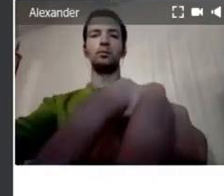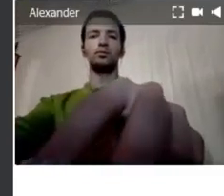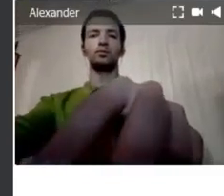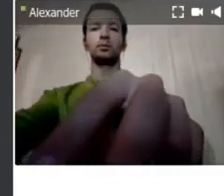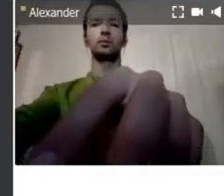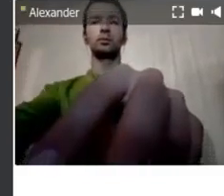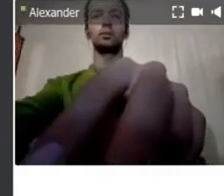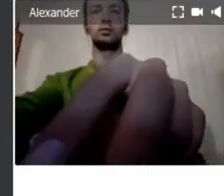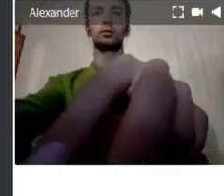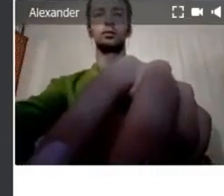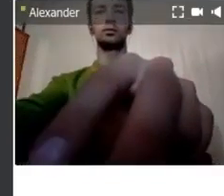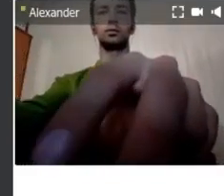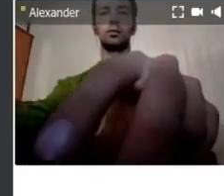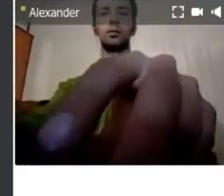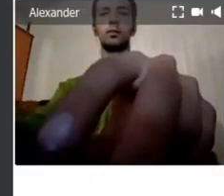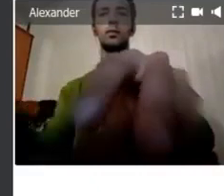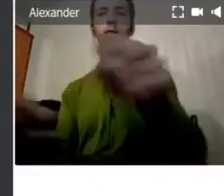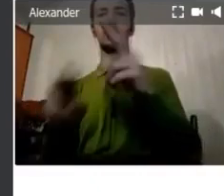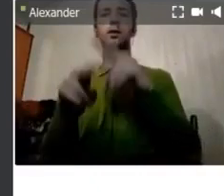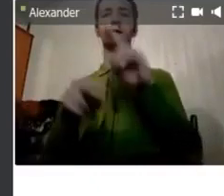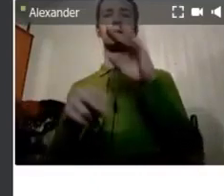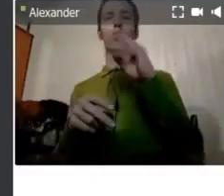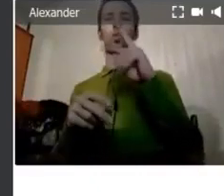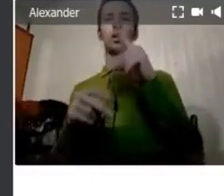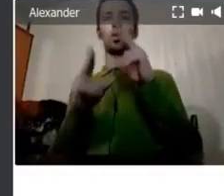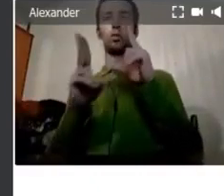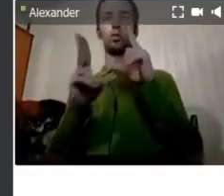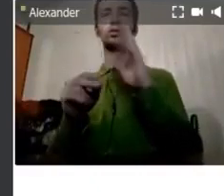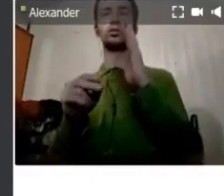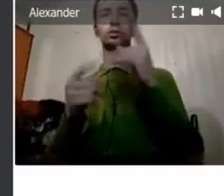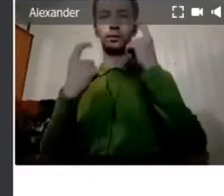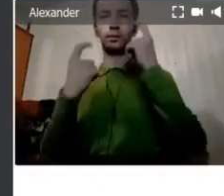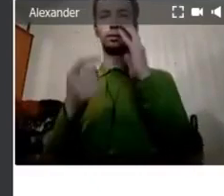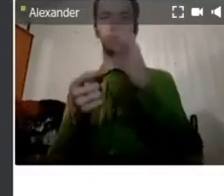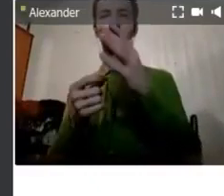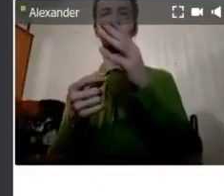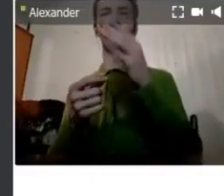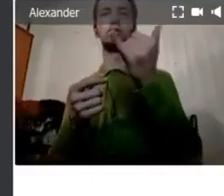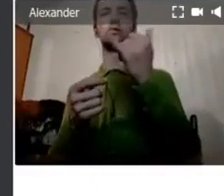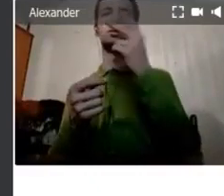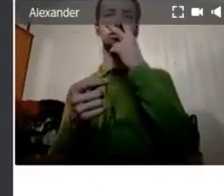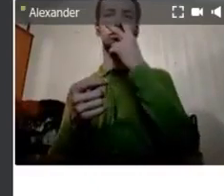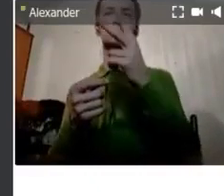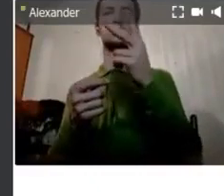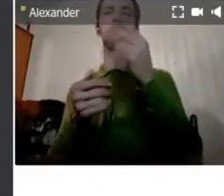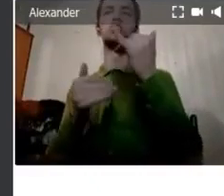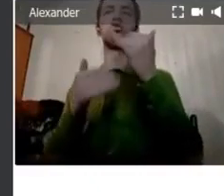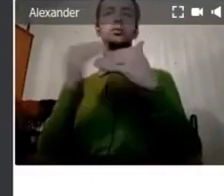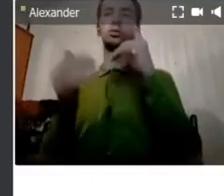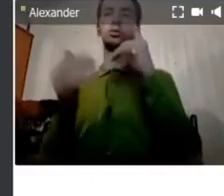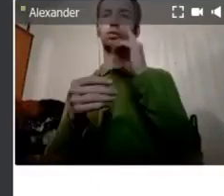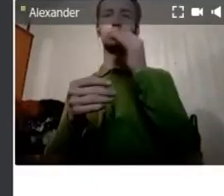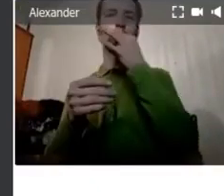там. Платежная система там будет гораздо интереснее, но, по крайней мере, давайте дождемся уже какой-то, ну, официальной информации от компании.